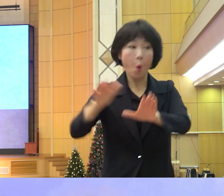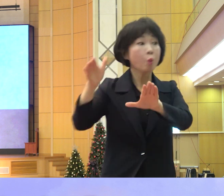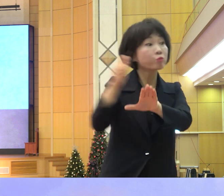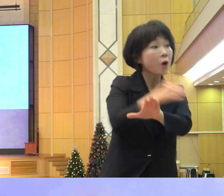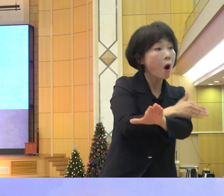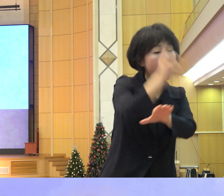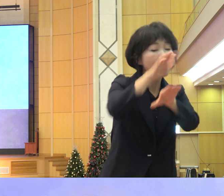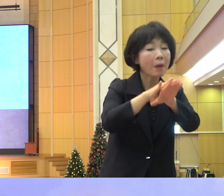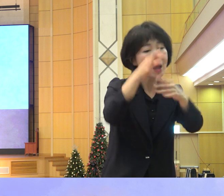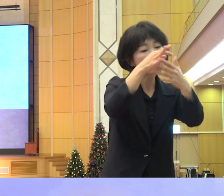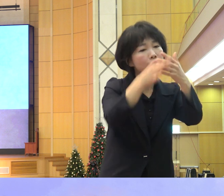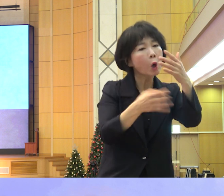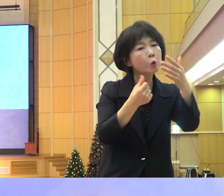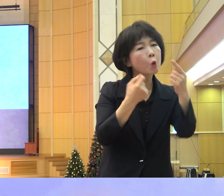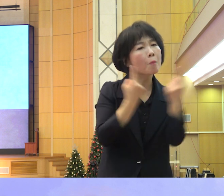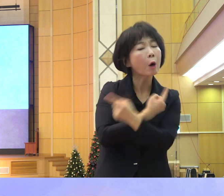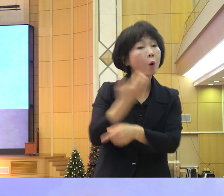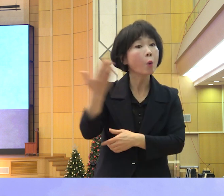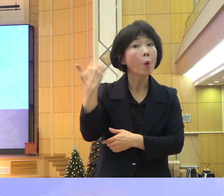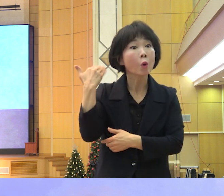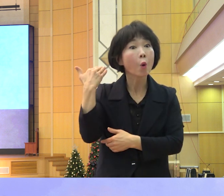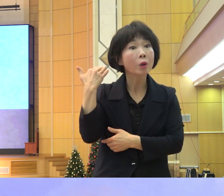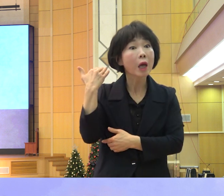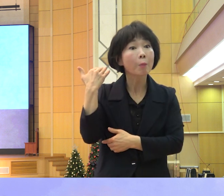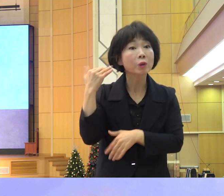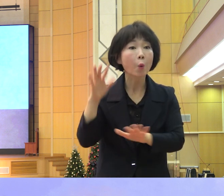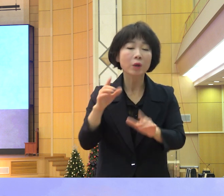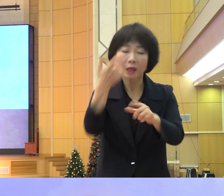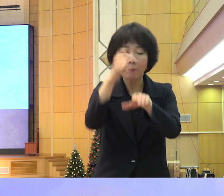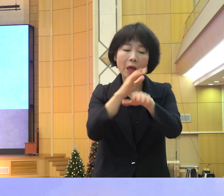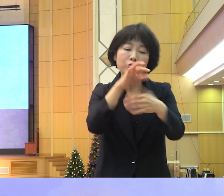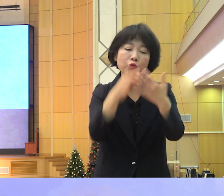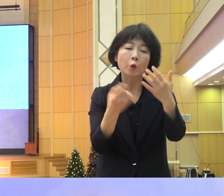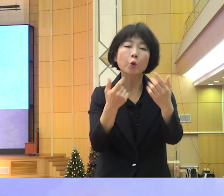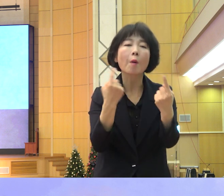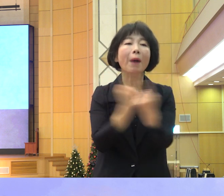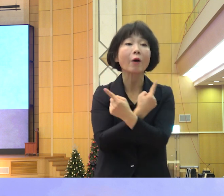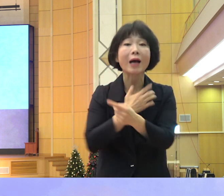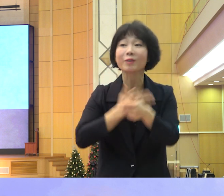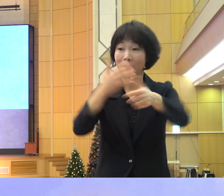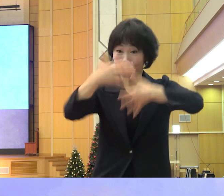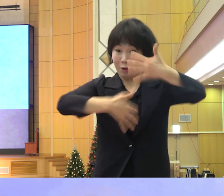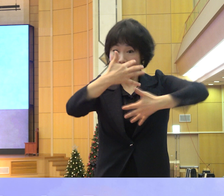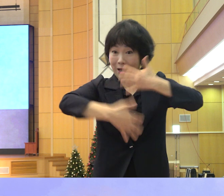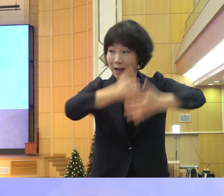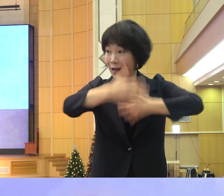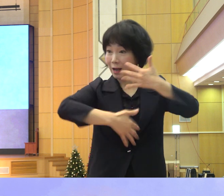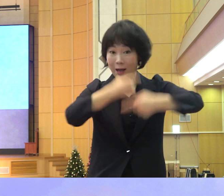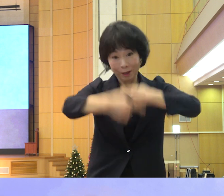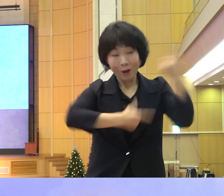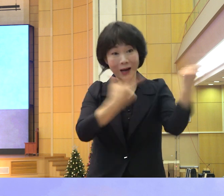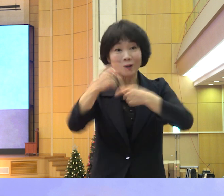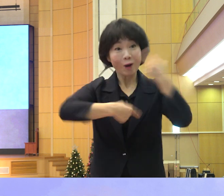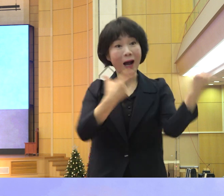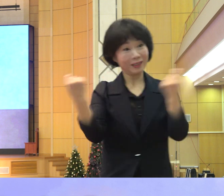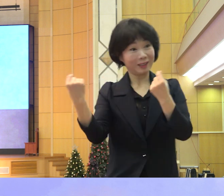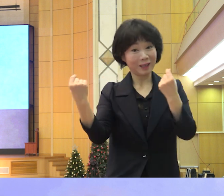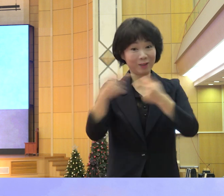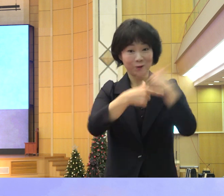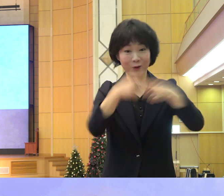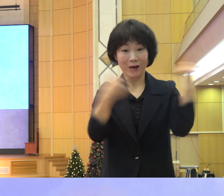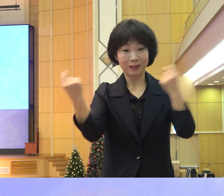오늘부터 예배 순서가 조금 변경되었음을 알려드립니다. 옆에 분들에게